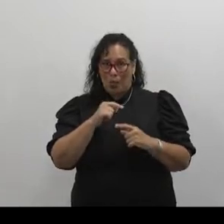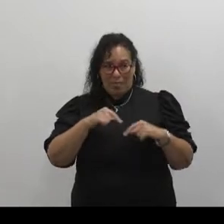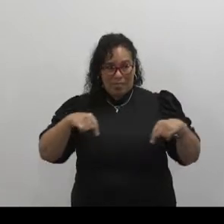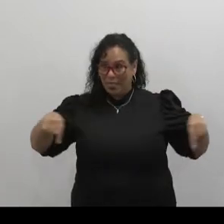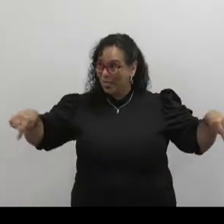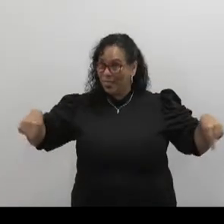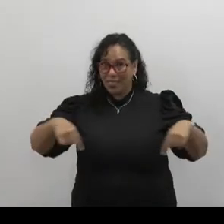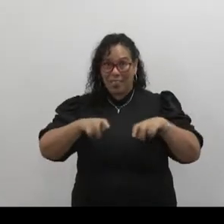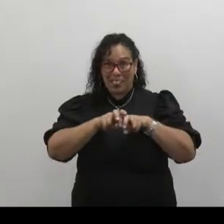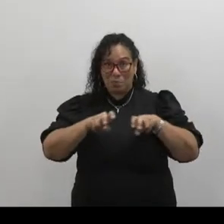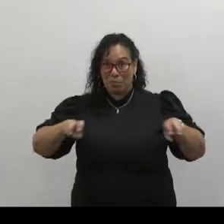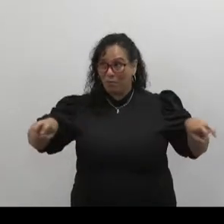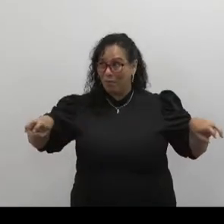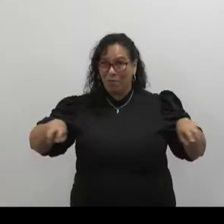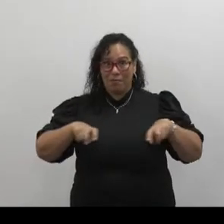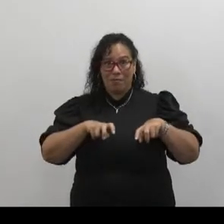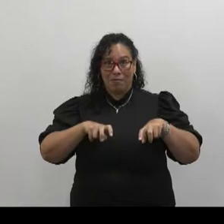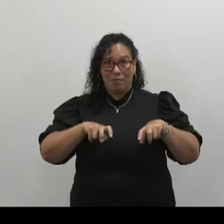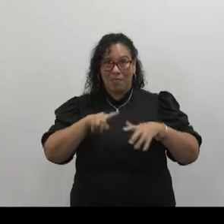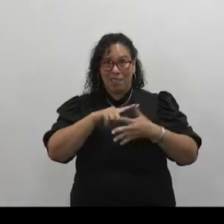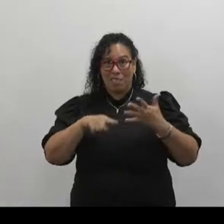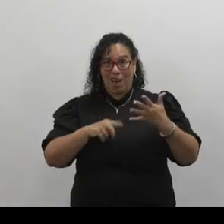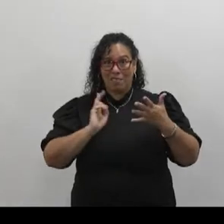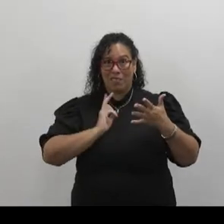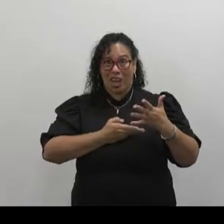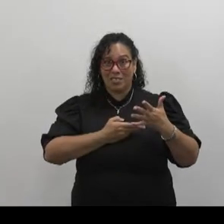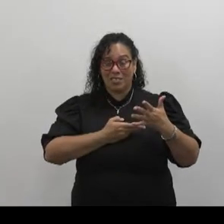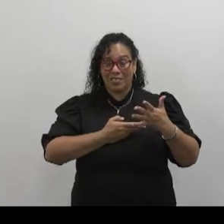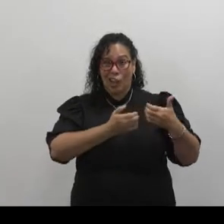nìa khăn nông của nạ cam bà ca dương ọt bà